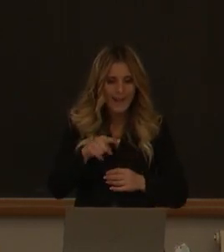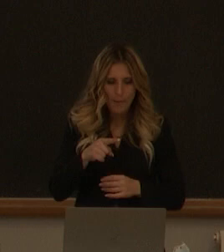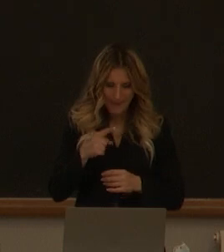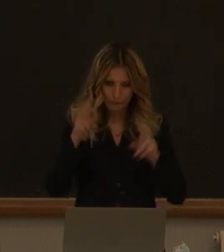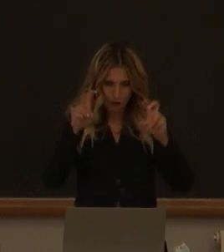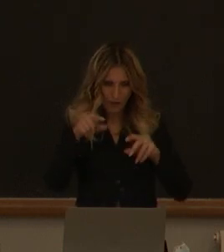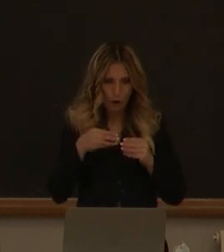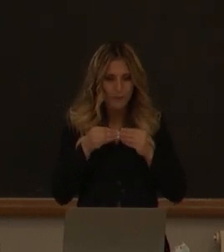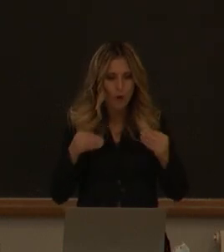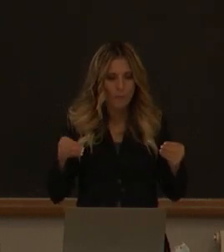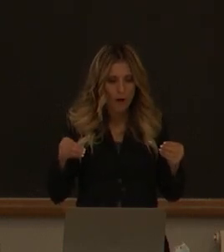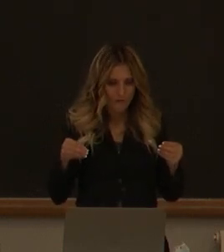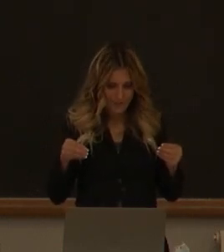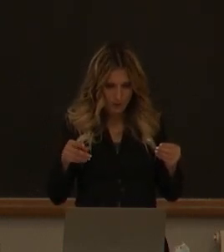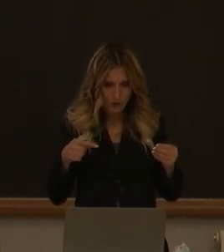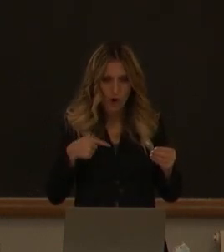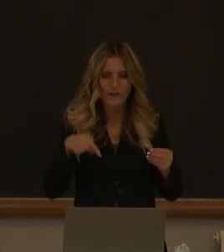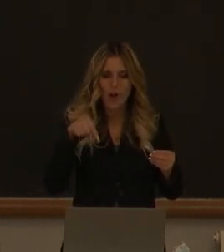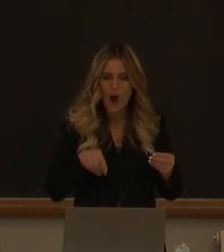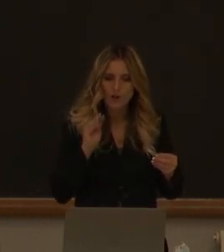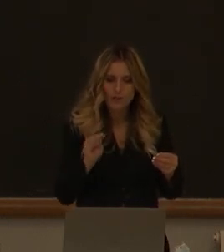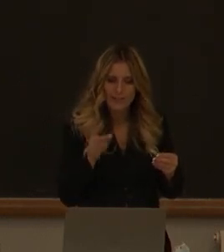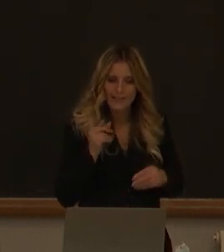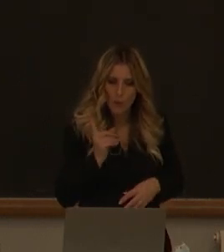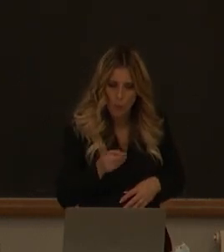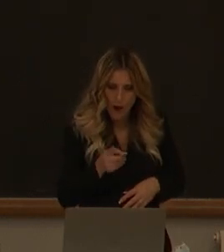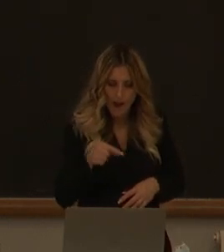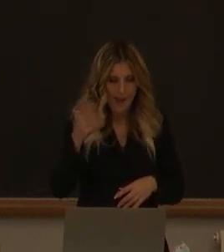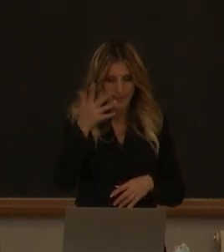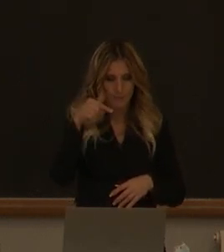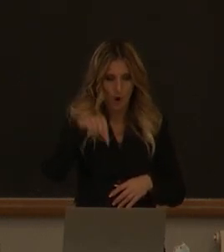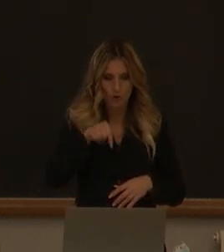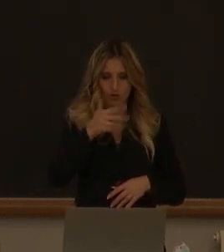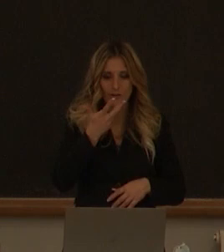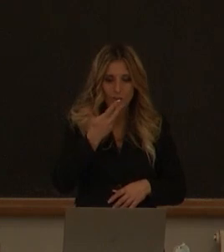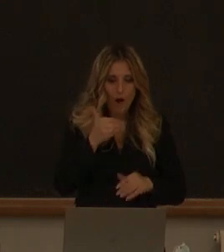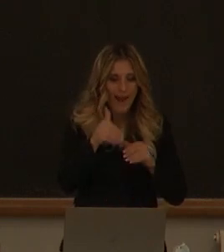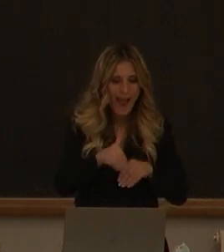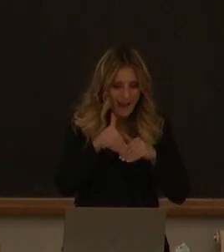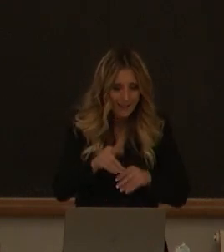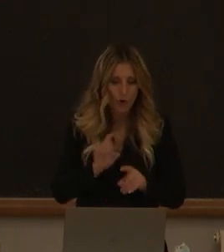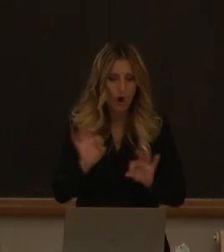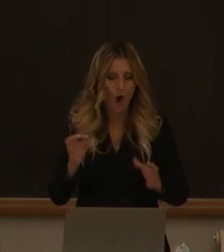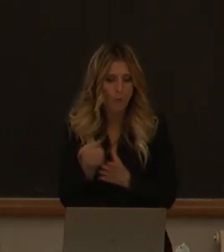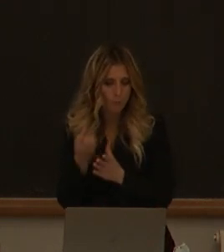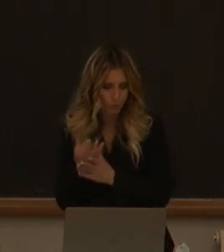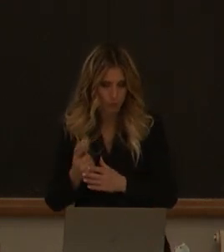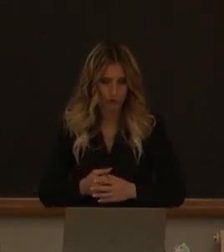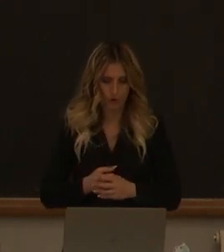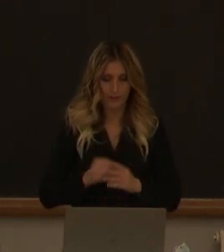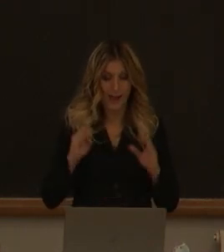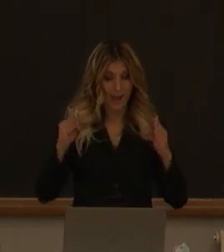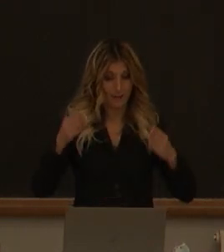di cosa viene richiesto oggi a chi vuole operare nel mondo agricolo e nel mondo della produzione. Concentrandoci